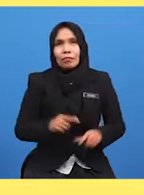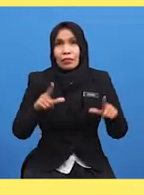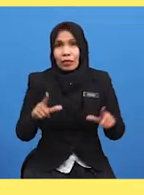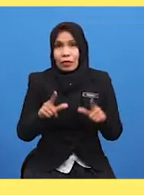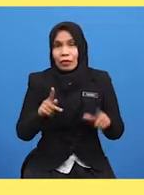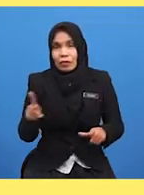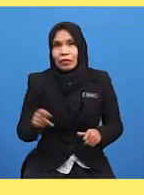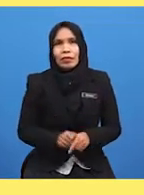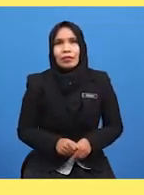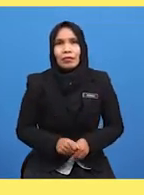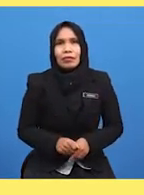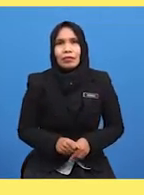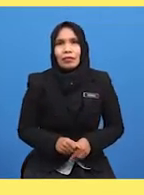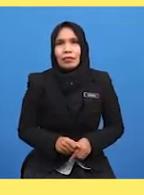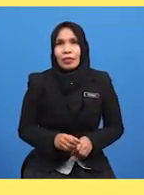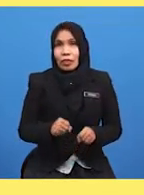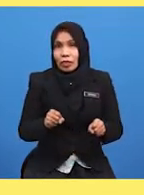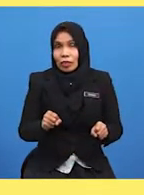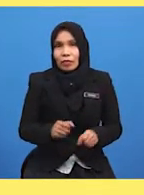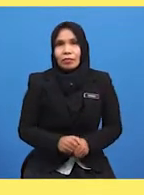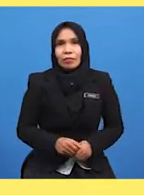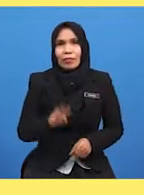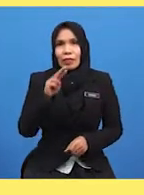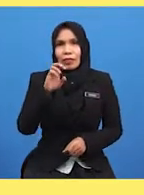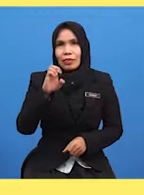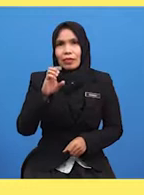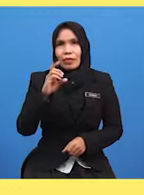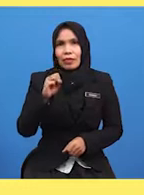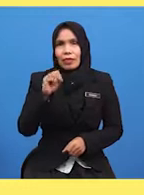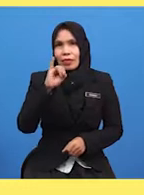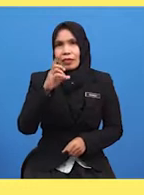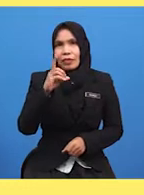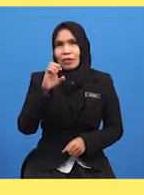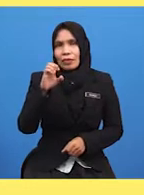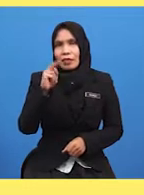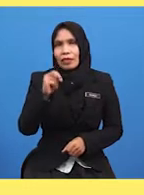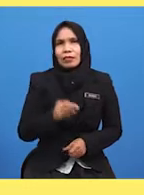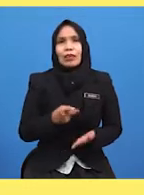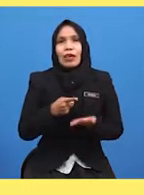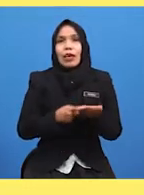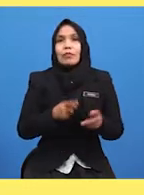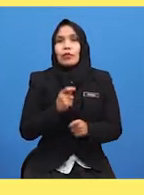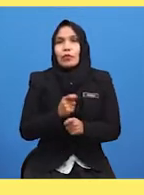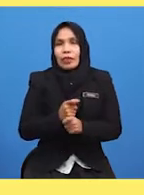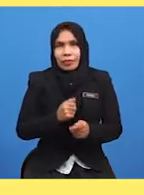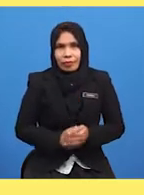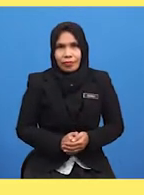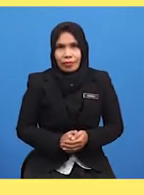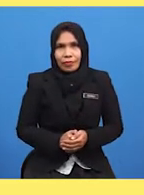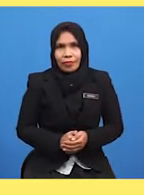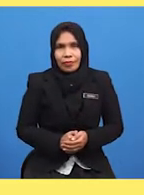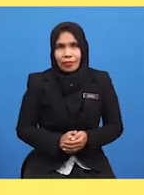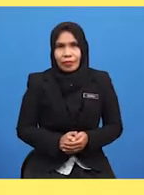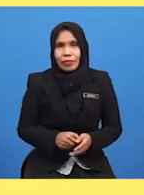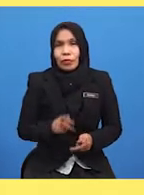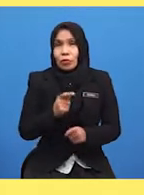residen di Perak Slamet negeri sembilan dan paham Apakah peranan residen British berarti